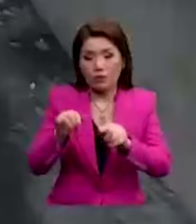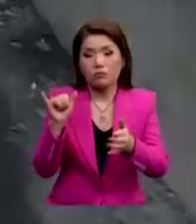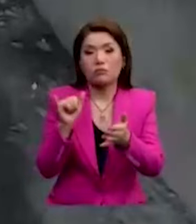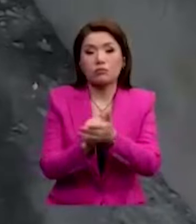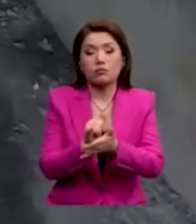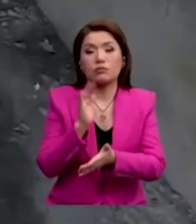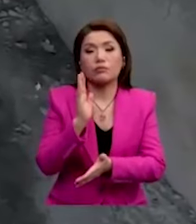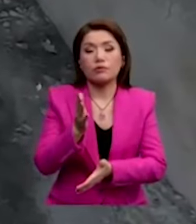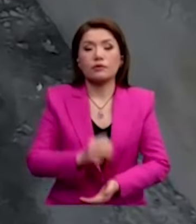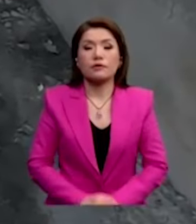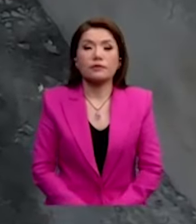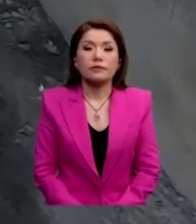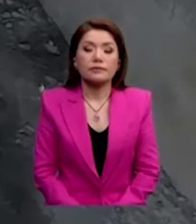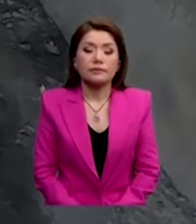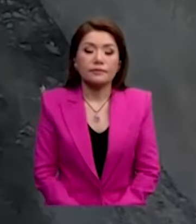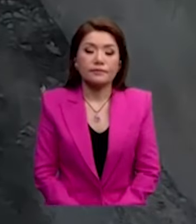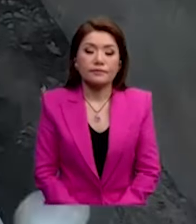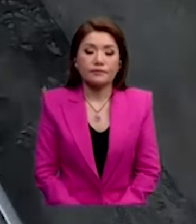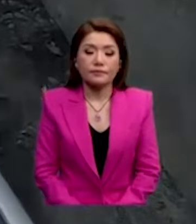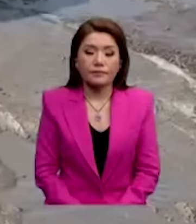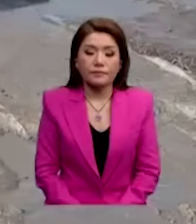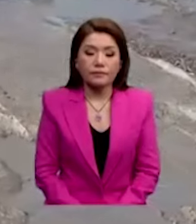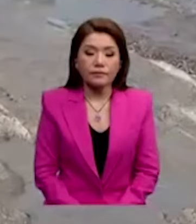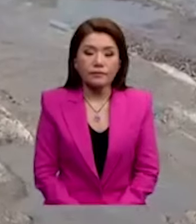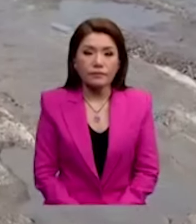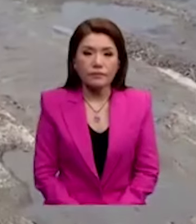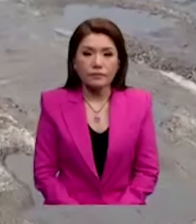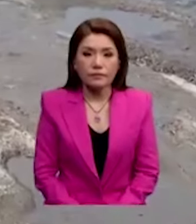орнатылмақ. Нұрлан Асқар, Жамбыл Отандабаев, Атамекен Бизнес, Жамбыл облысынан.